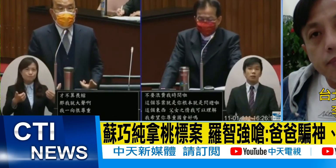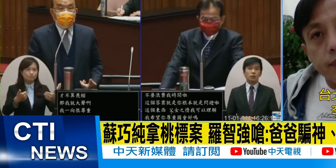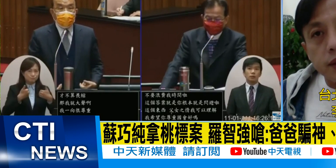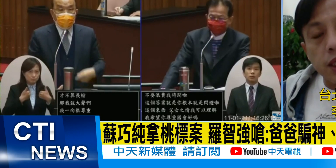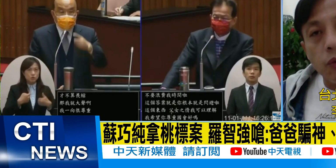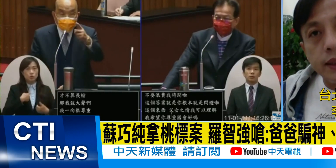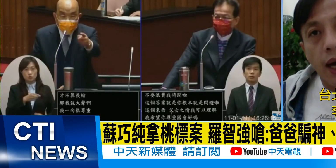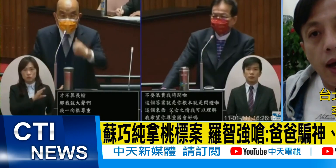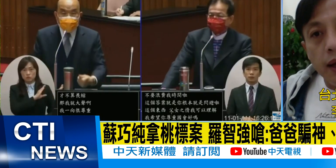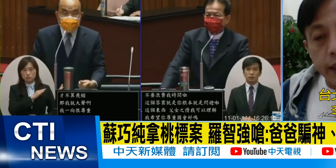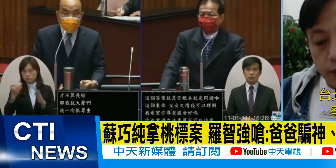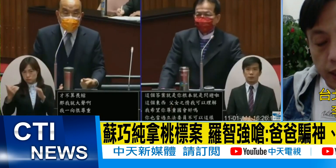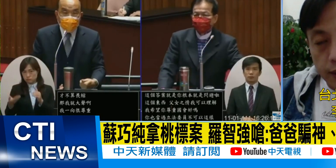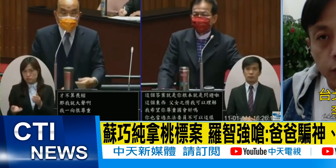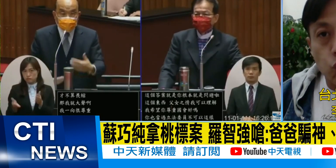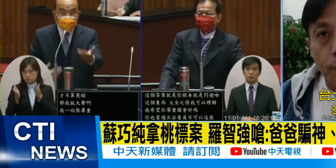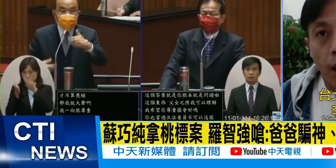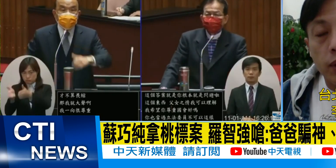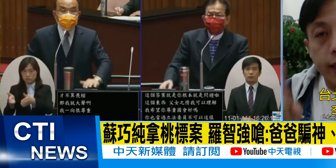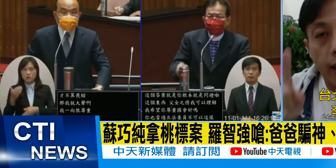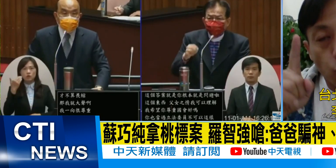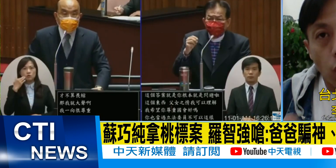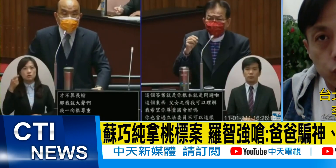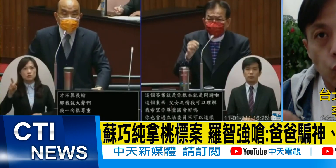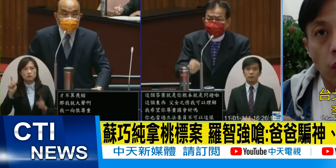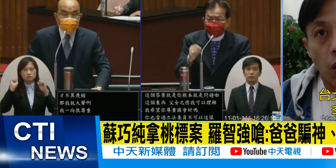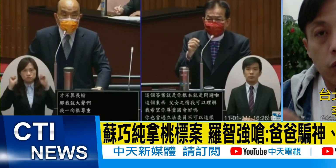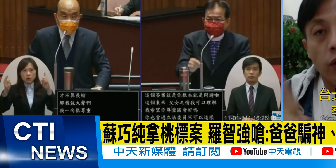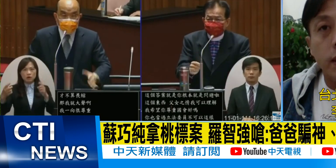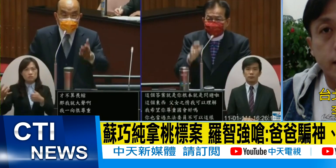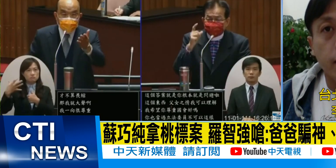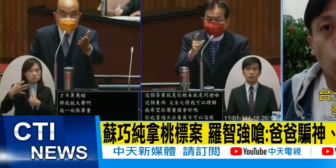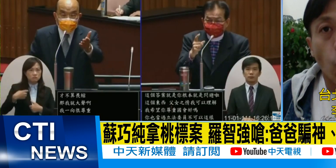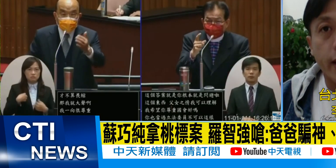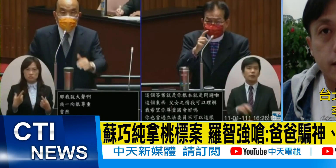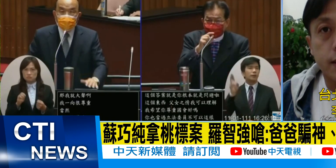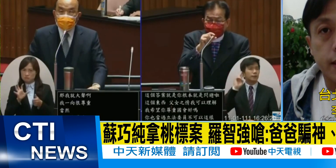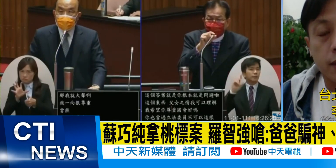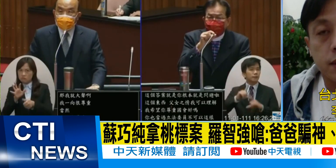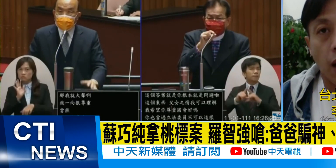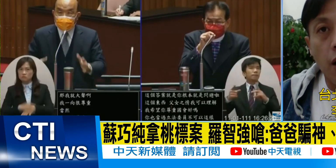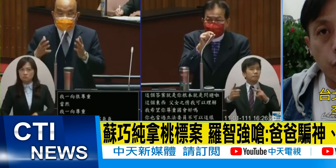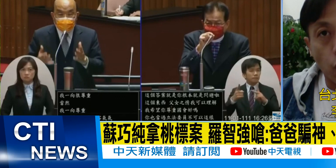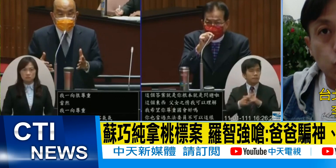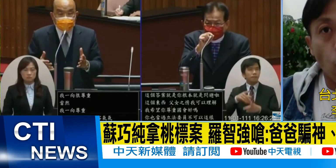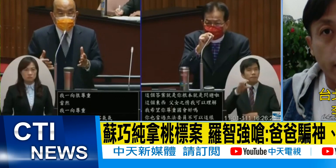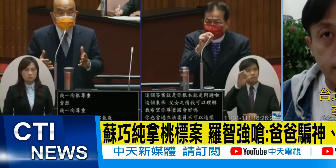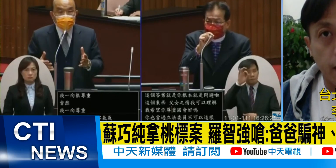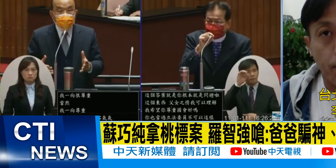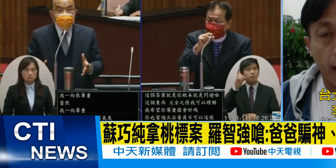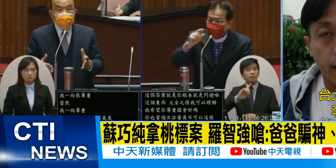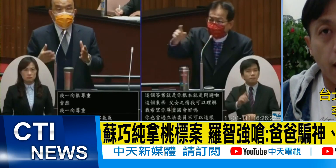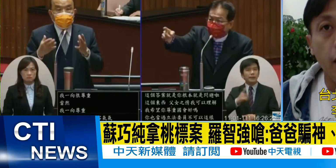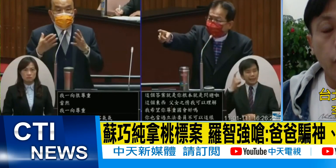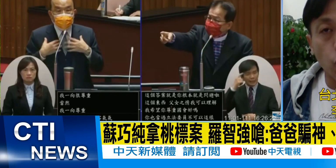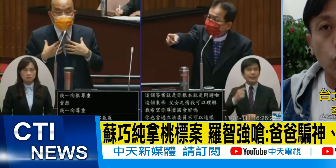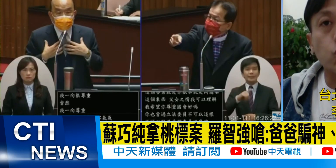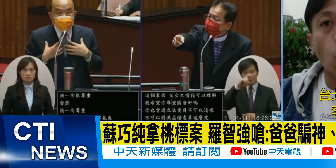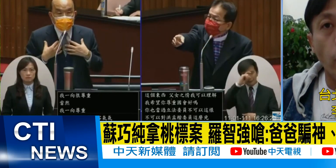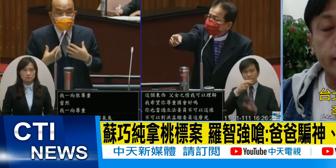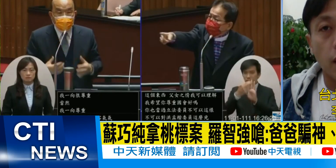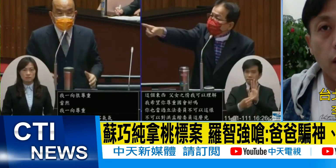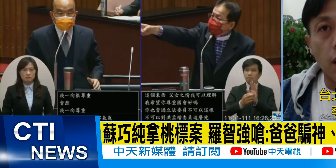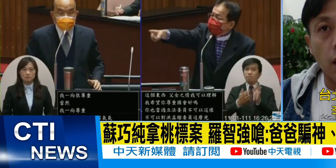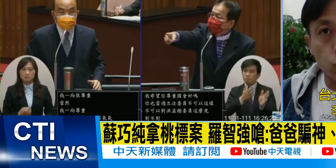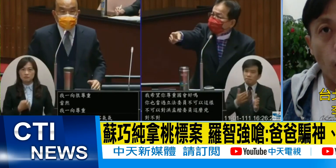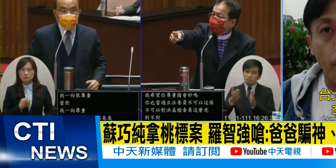那请问一下，你层层转包，在过去哦，工程界的惯例是这样子啦，有所谓的借牌啦，有所